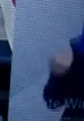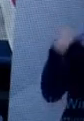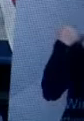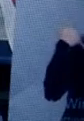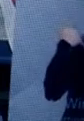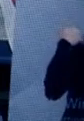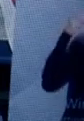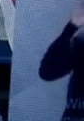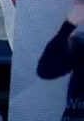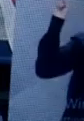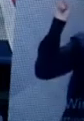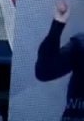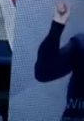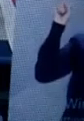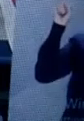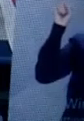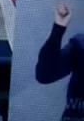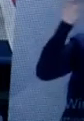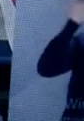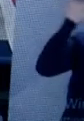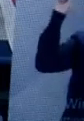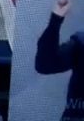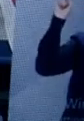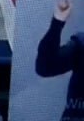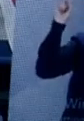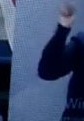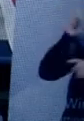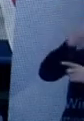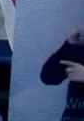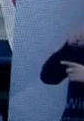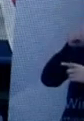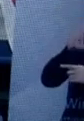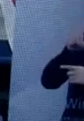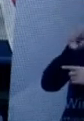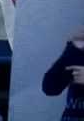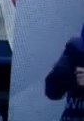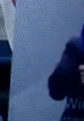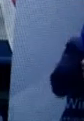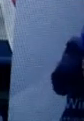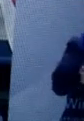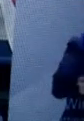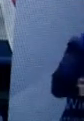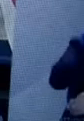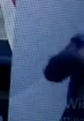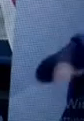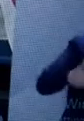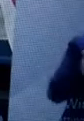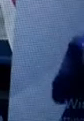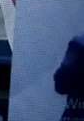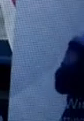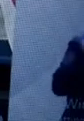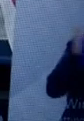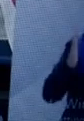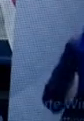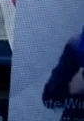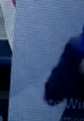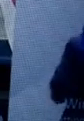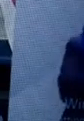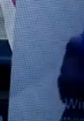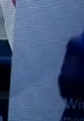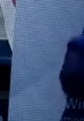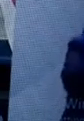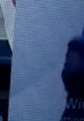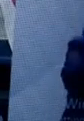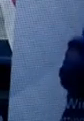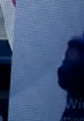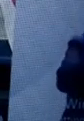majikan. Para majikan juga mestilah memastikan semua pekerja mematuhi SOP di